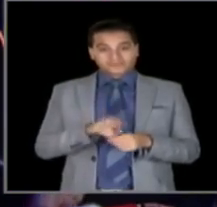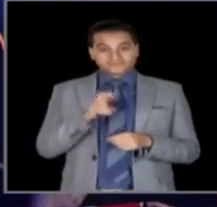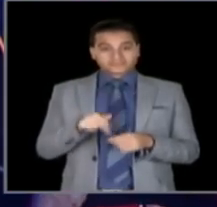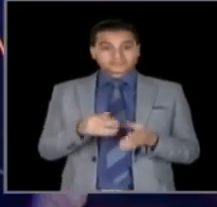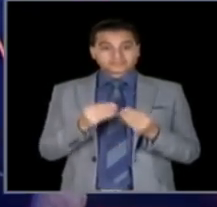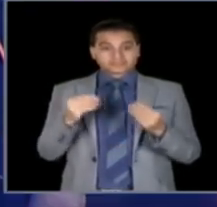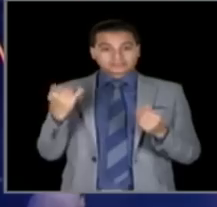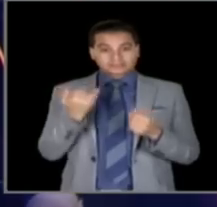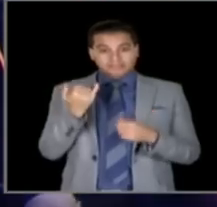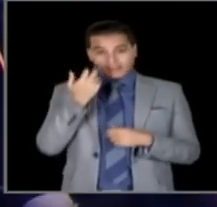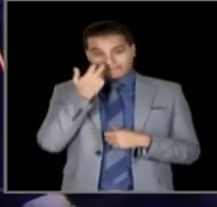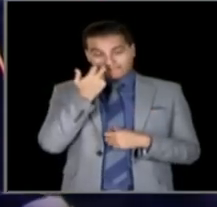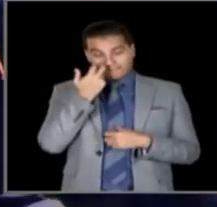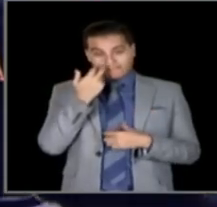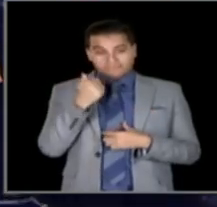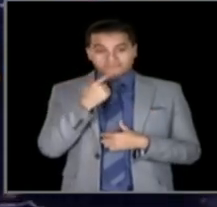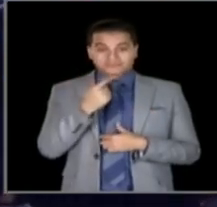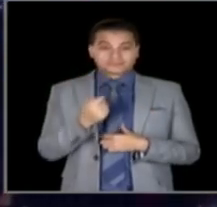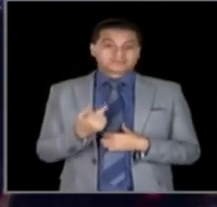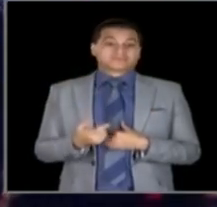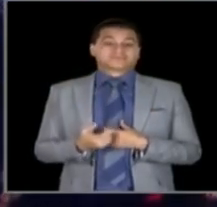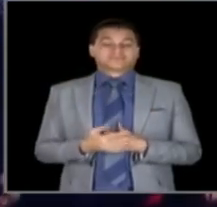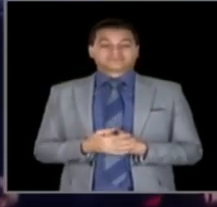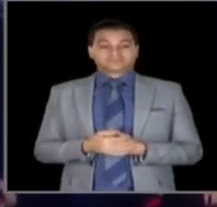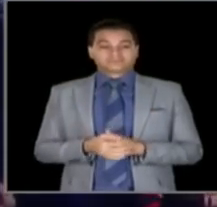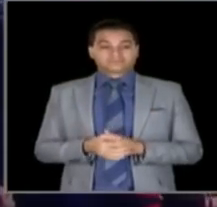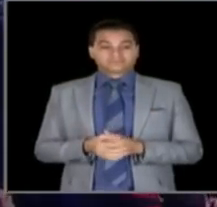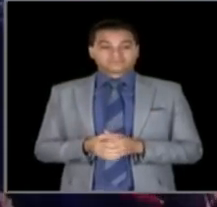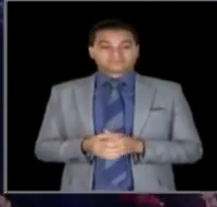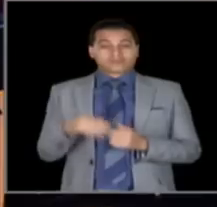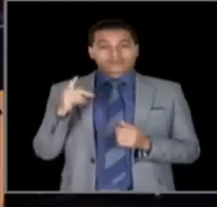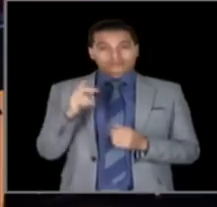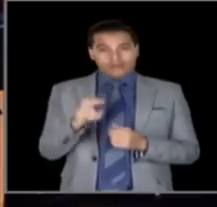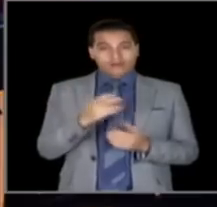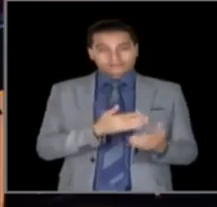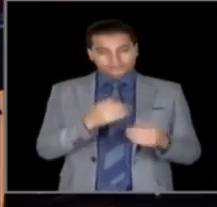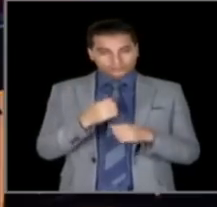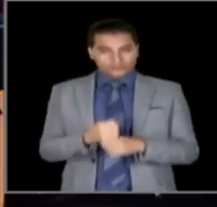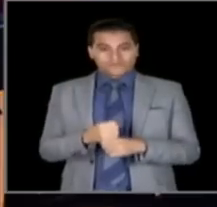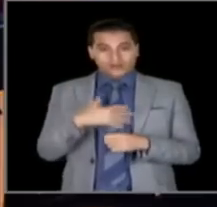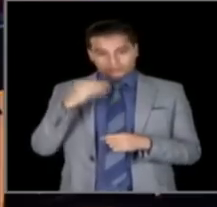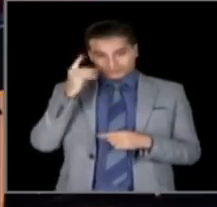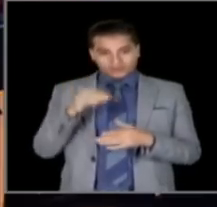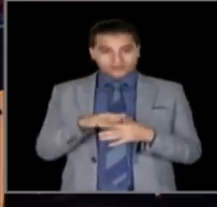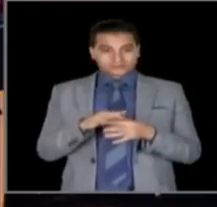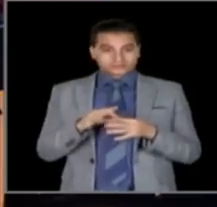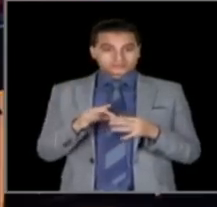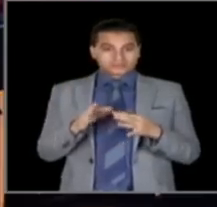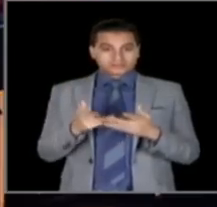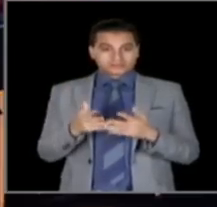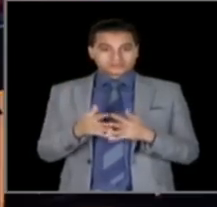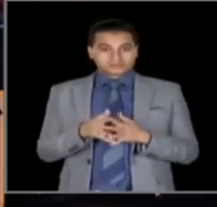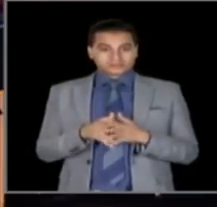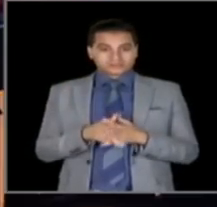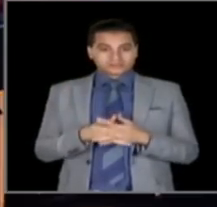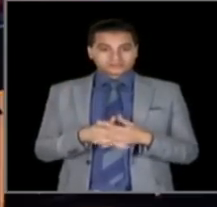كانت سهلة جدا. لا ما عارفة. ما تاخدش ثانية وتتجاوب. طه تعالى مكان. عايز تعرف ايه اللي حصل ولا لا؟